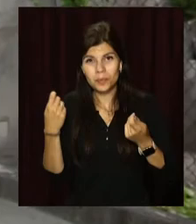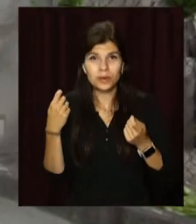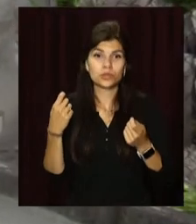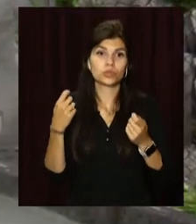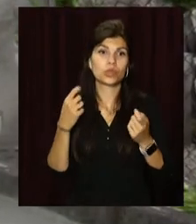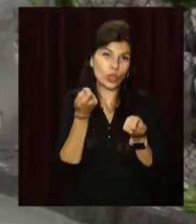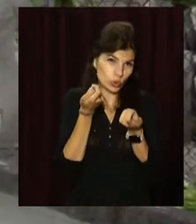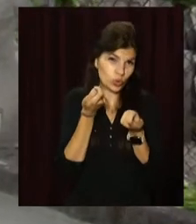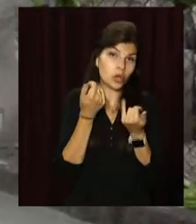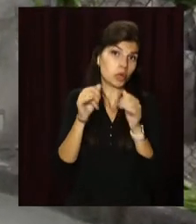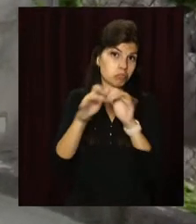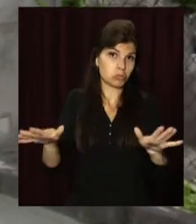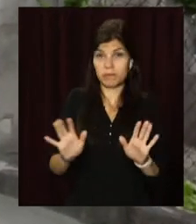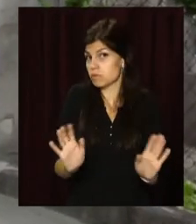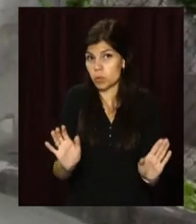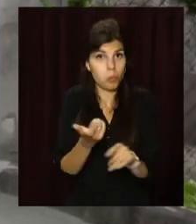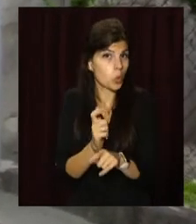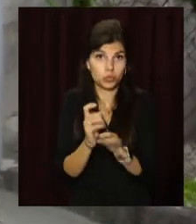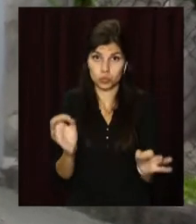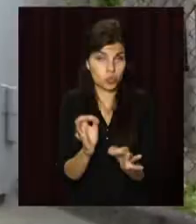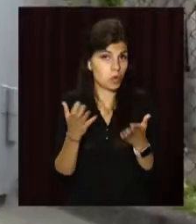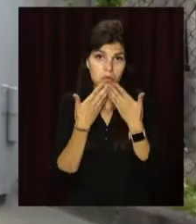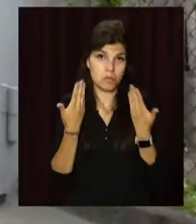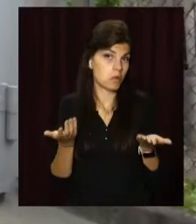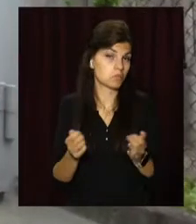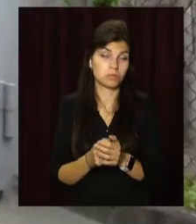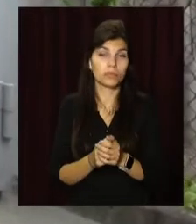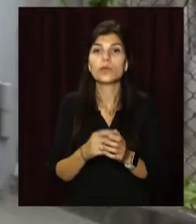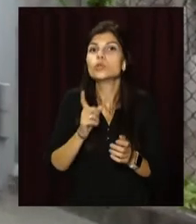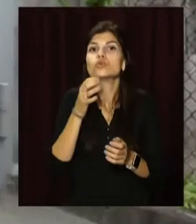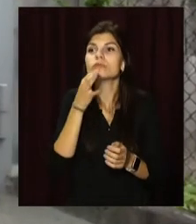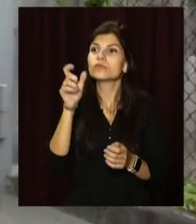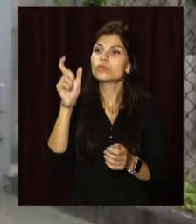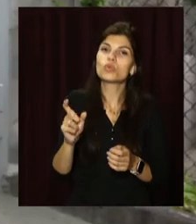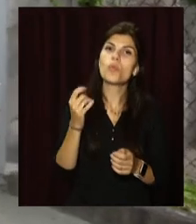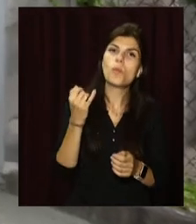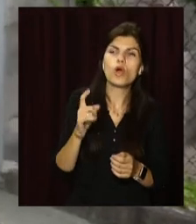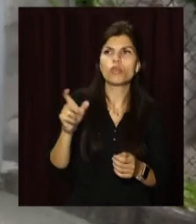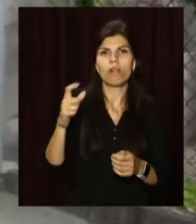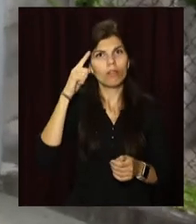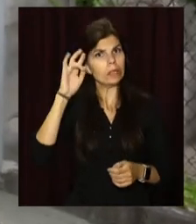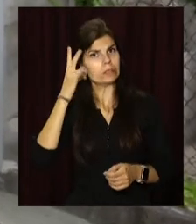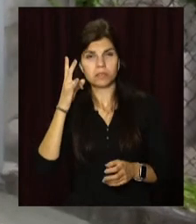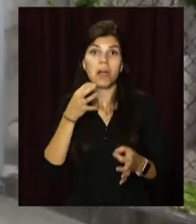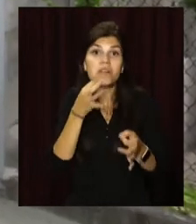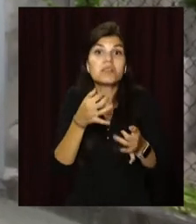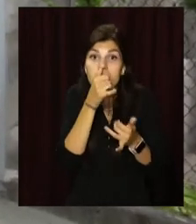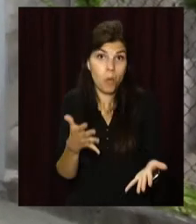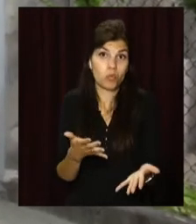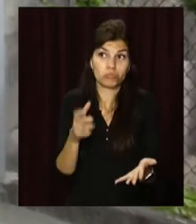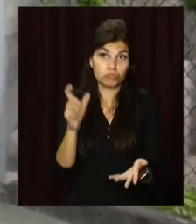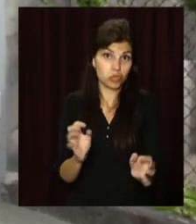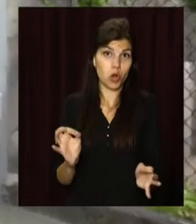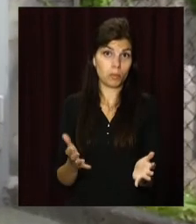посвяткують трошки, і розїдуться, да. Все. Більш нічого. Більше нічого такого не було. Сказати що про нього, щоб він якийсь був неадекватний, я такого не можу.